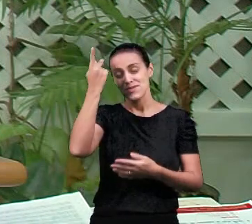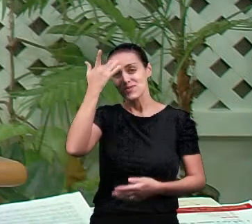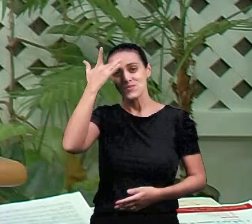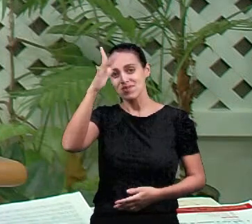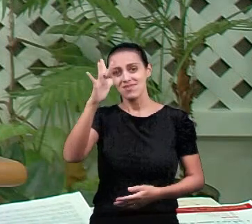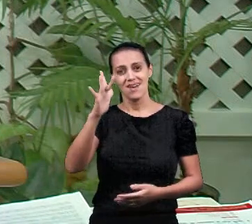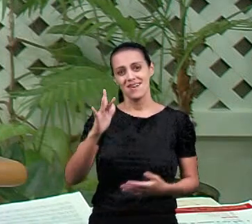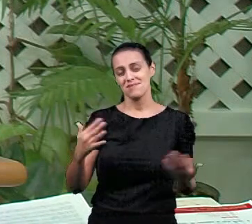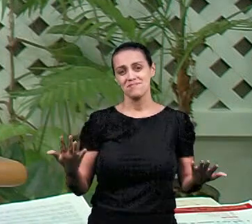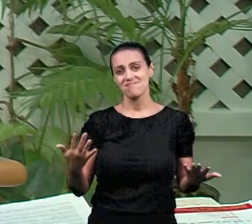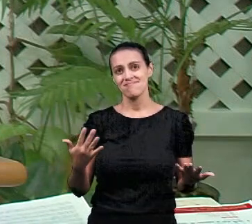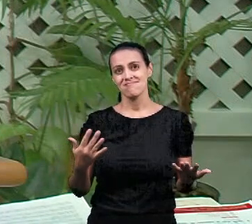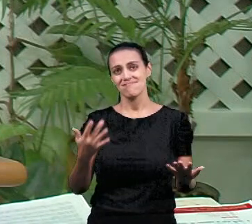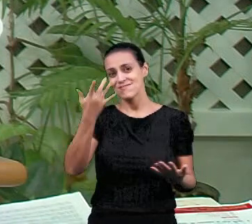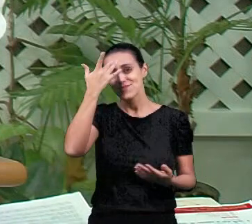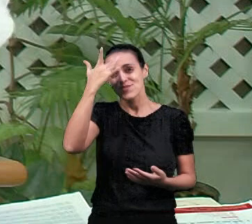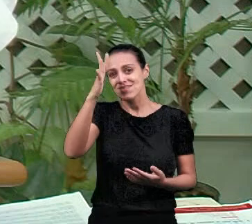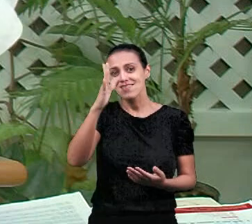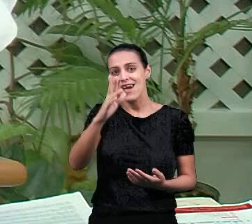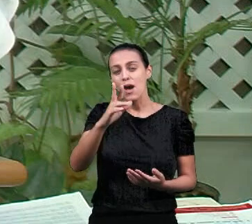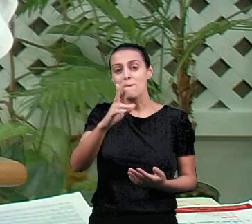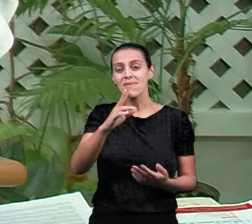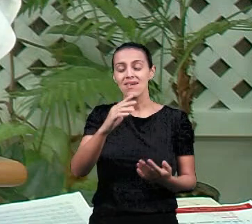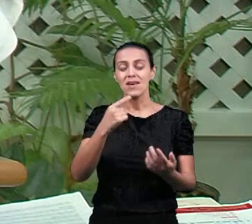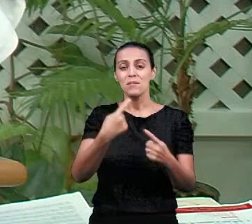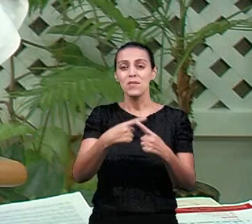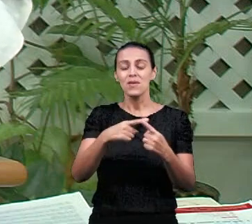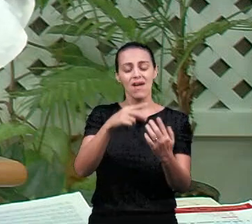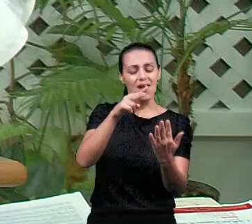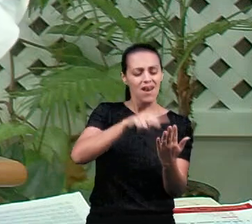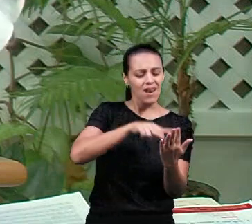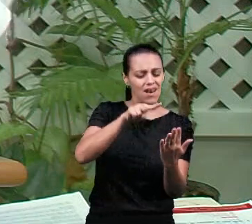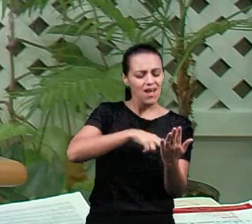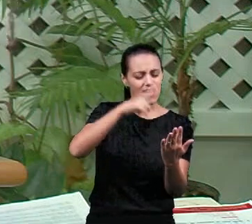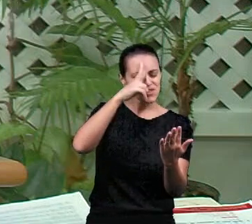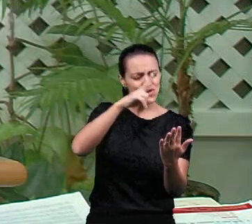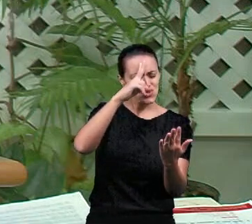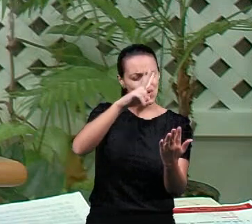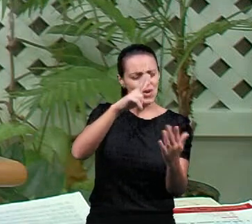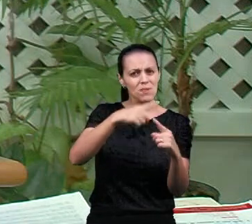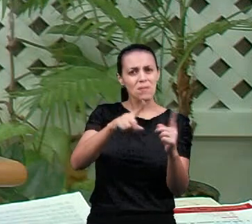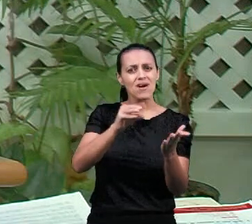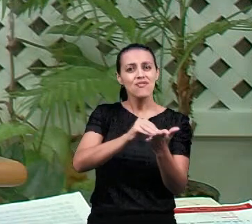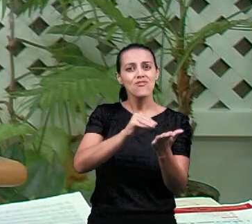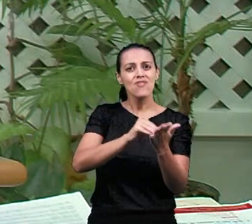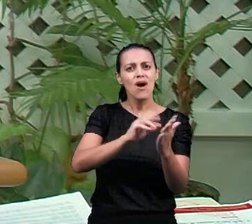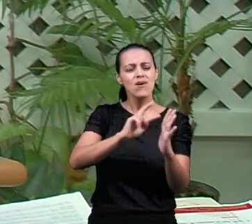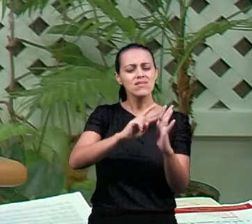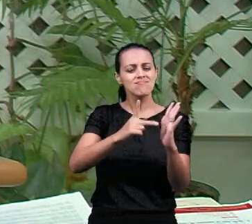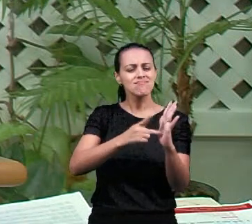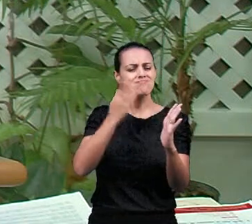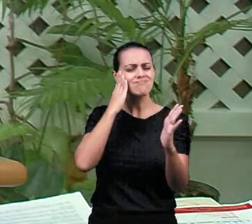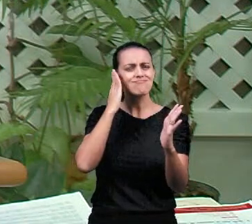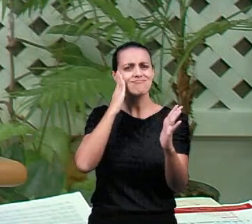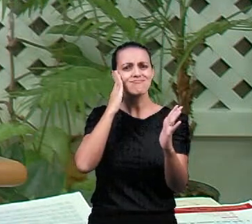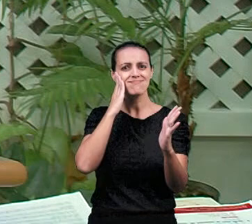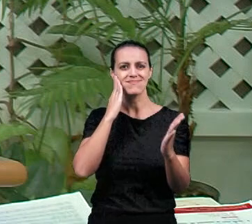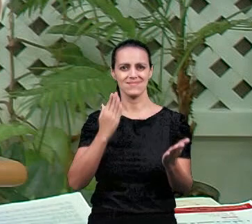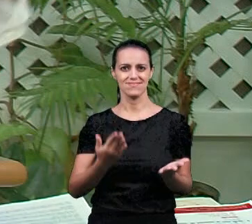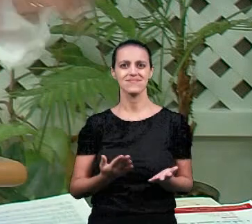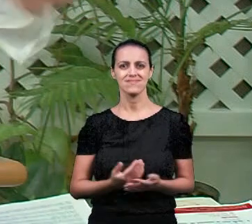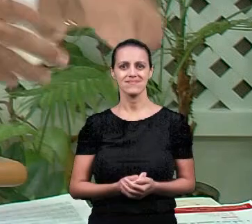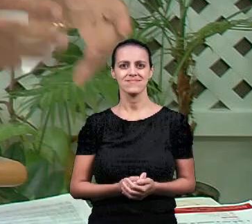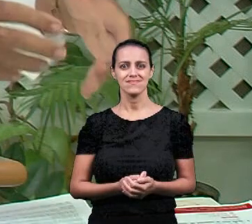il lit, il a raconté une histoire, il ne sait pas la signification de cette histoire. Et, et la vie de